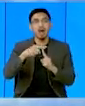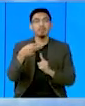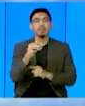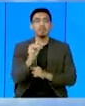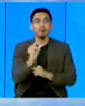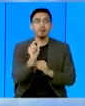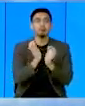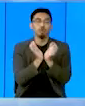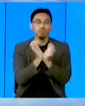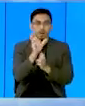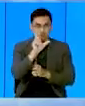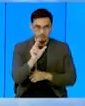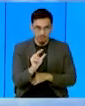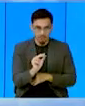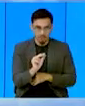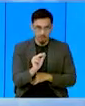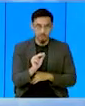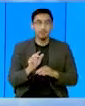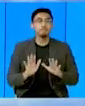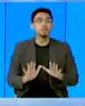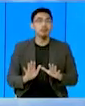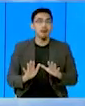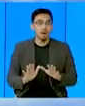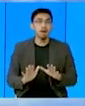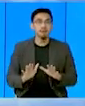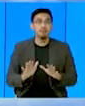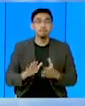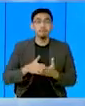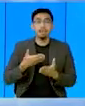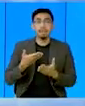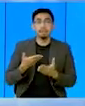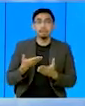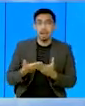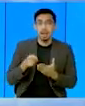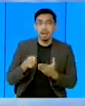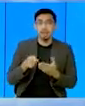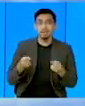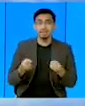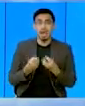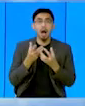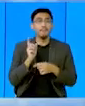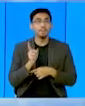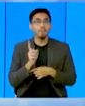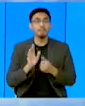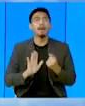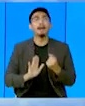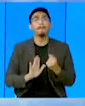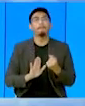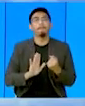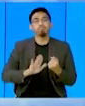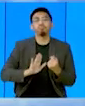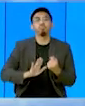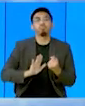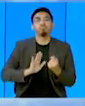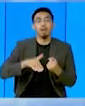eh diduga sementara eh akibat remblong dan e akhirnya Bu ini menabrak salah satu